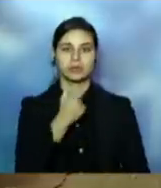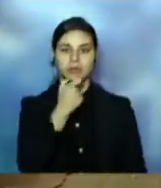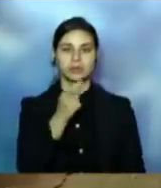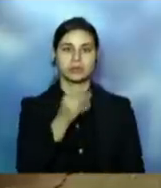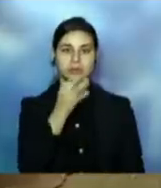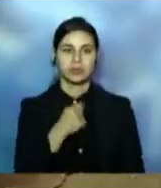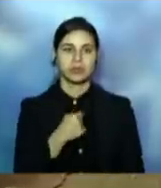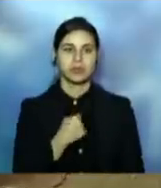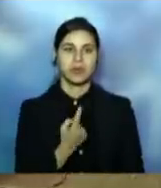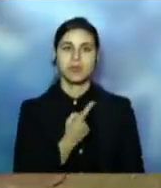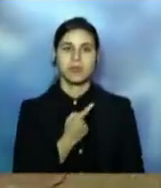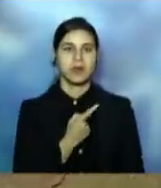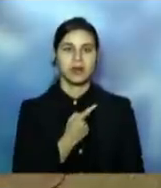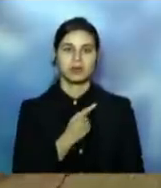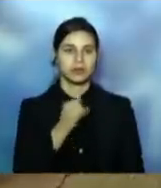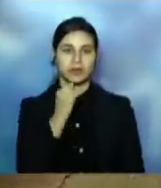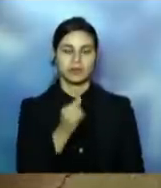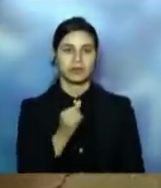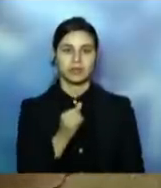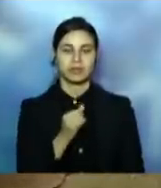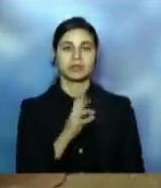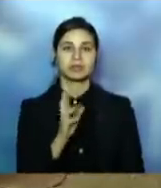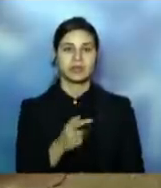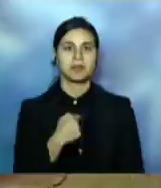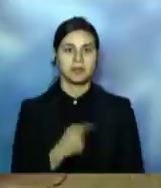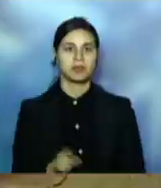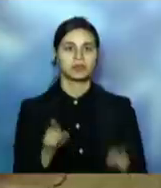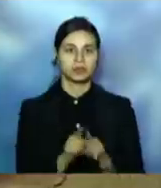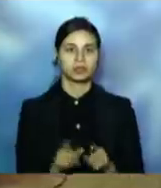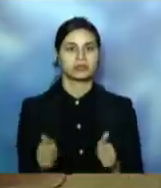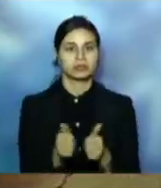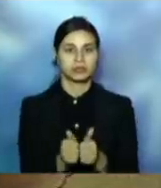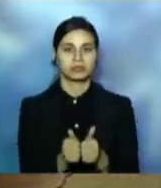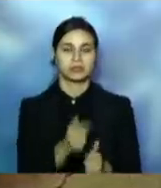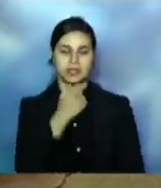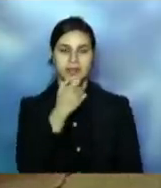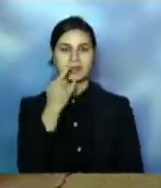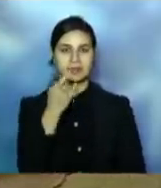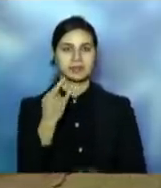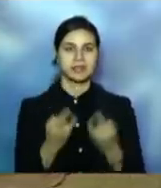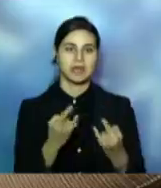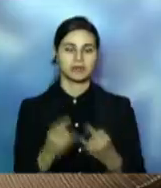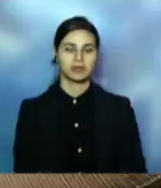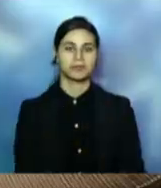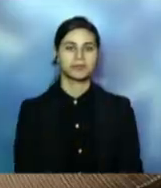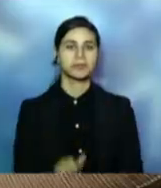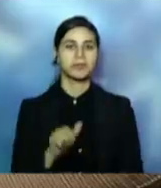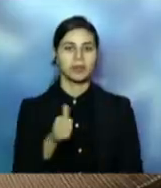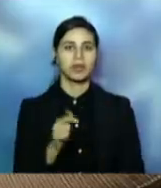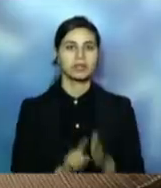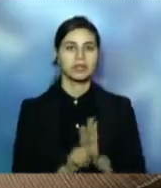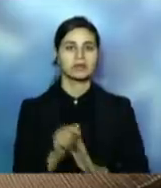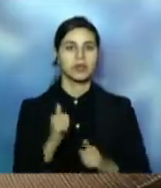მე მარტო ვეღარ შევიერებს და მეც მიდივარ და მეც უყურებ ტელევიზორს. თავიდან საერთოდ ვცდილობდი,